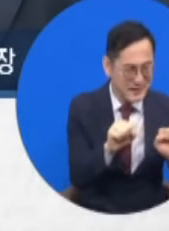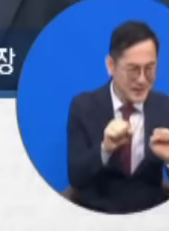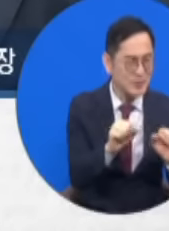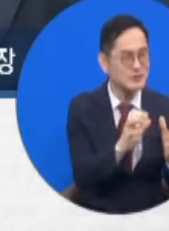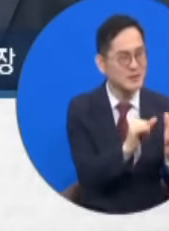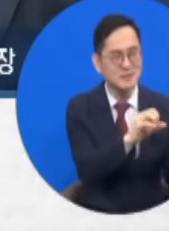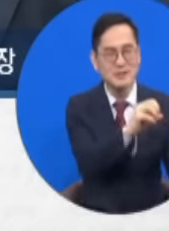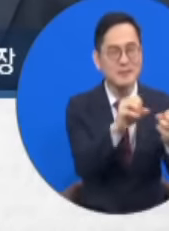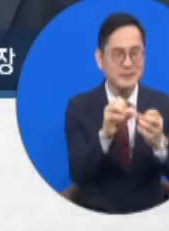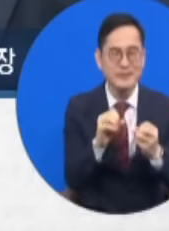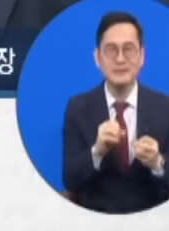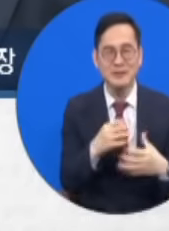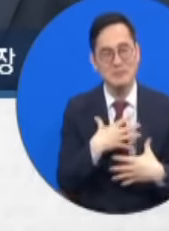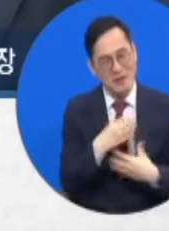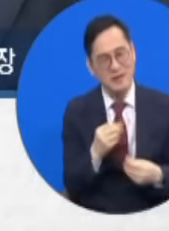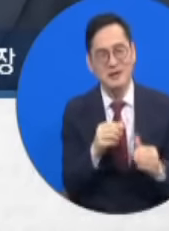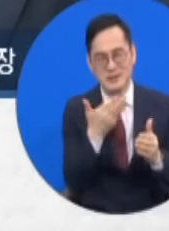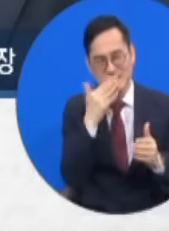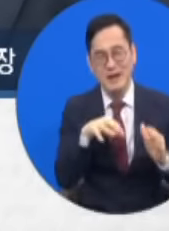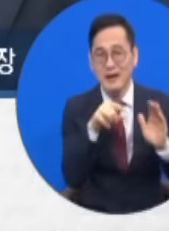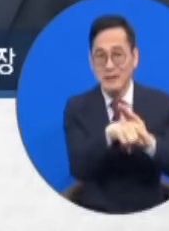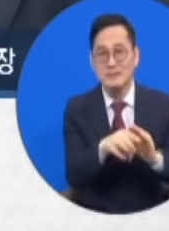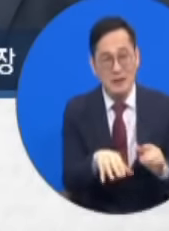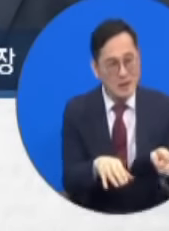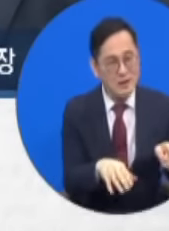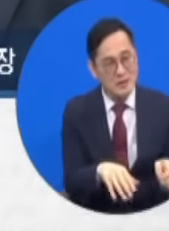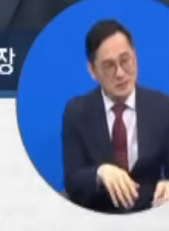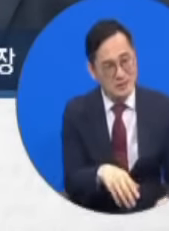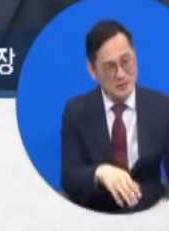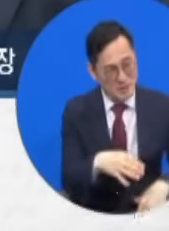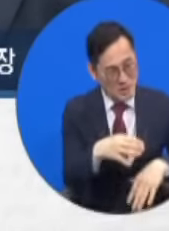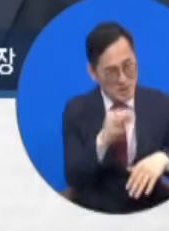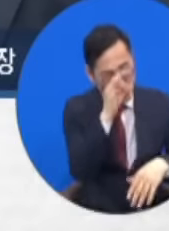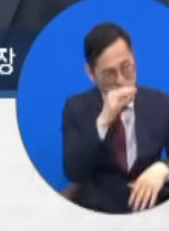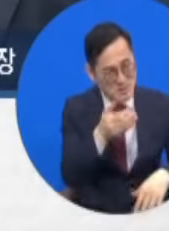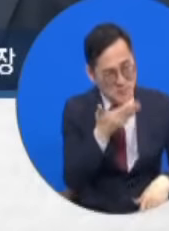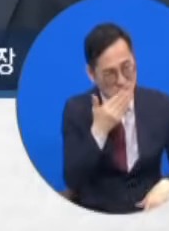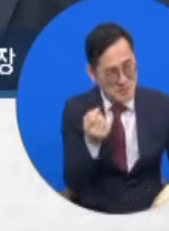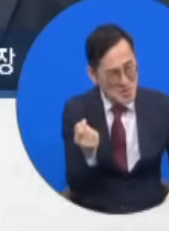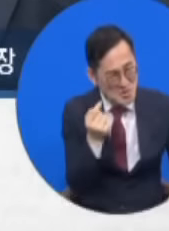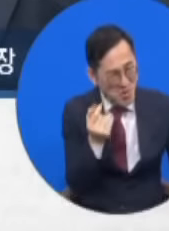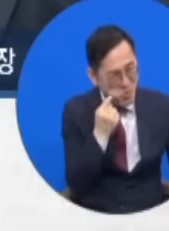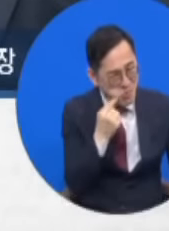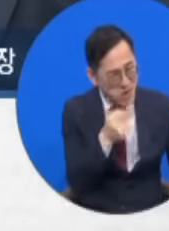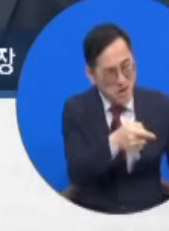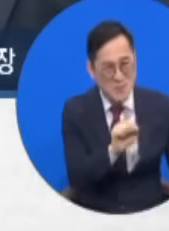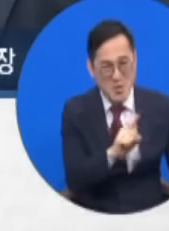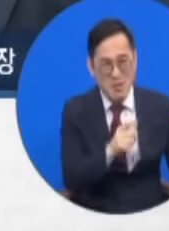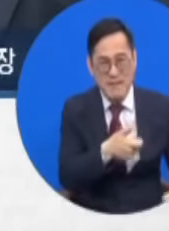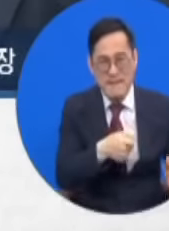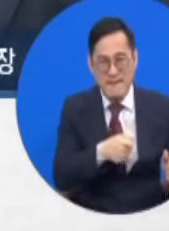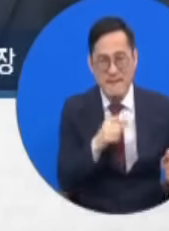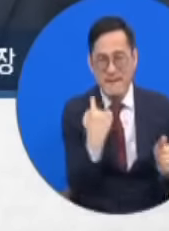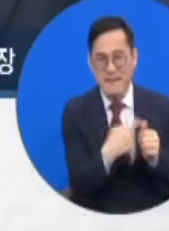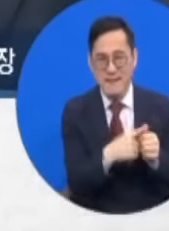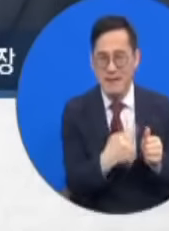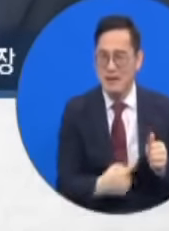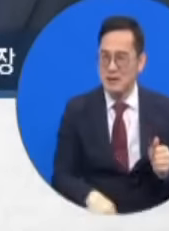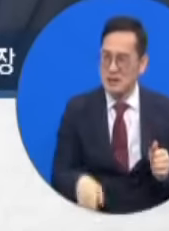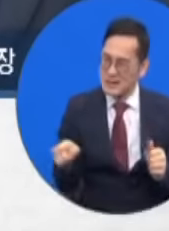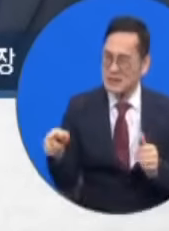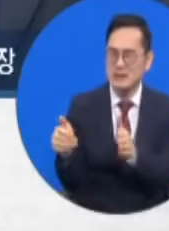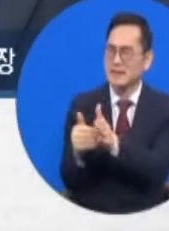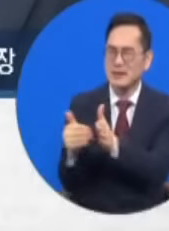이렇게 겸사겸사 하는 건데 뭐 이걸 어떤 척 논란도 이렇게까지 확대시킬 문제인가라는 생각이 먼저 들고요.